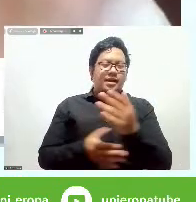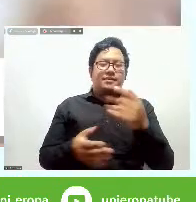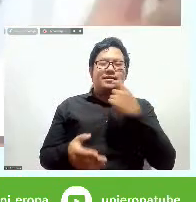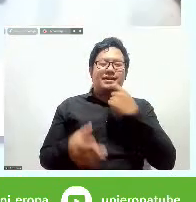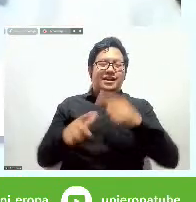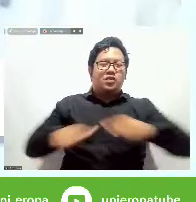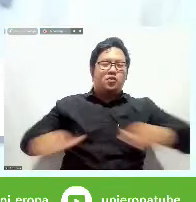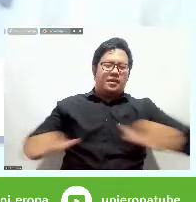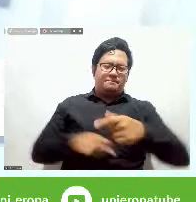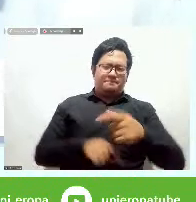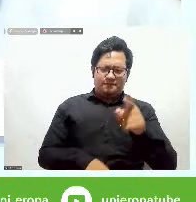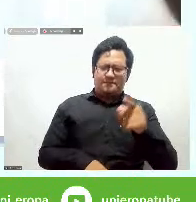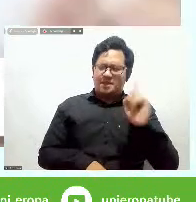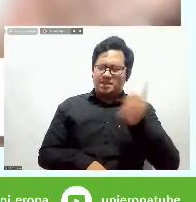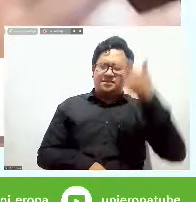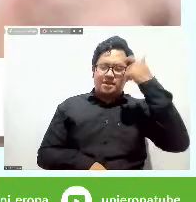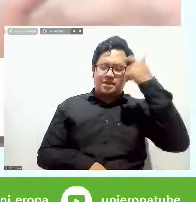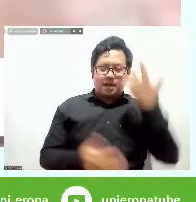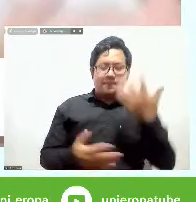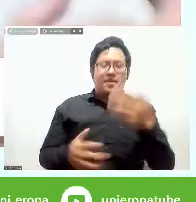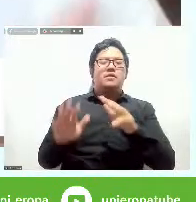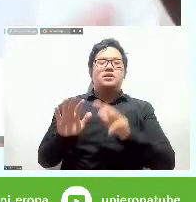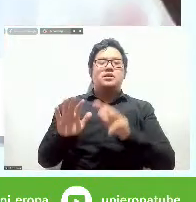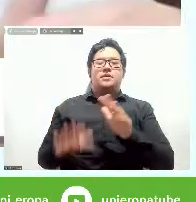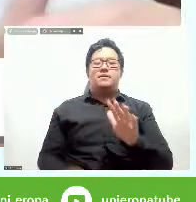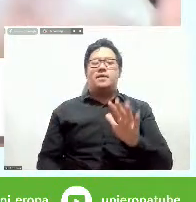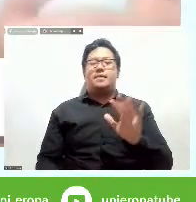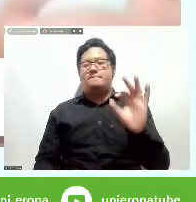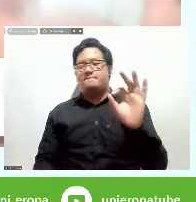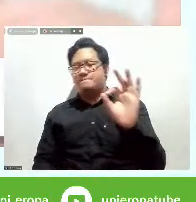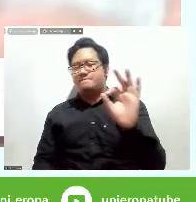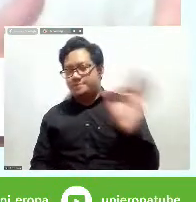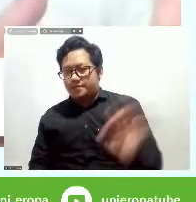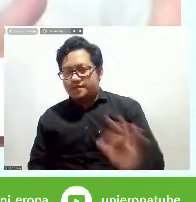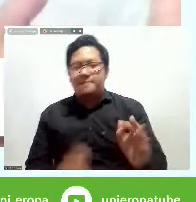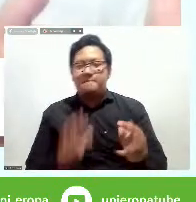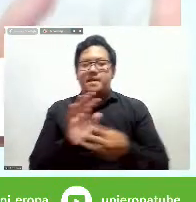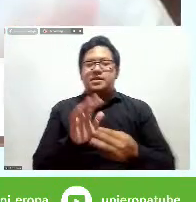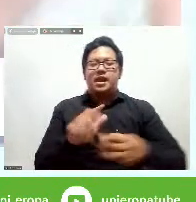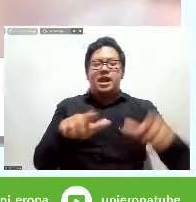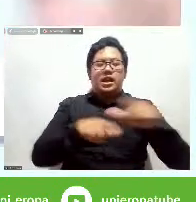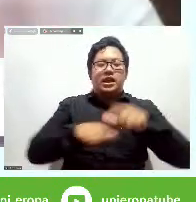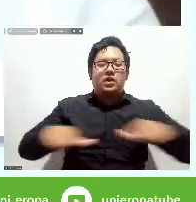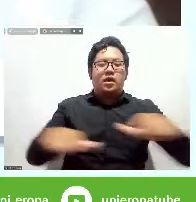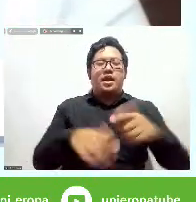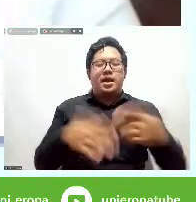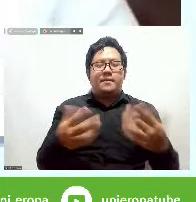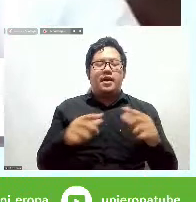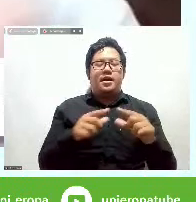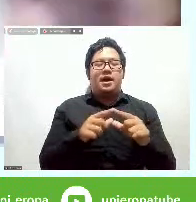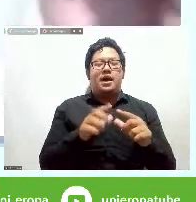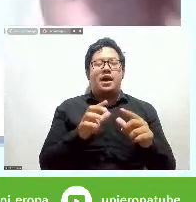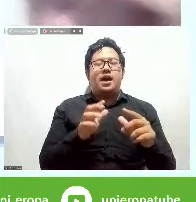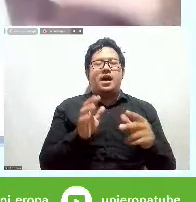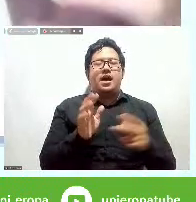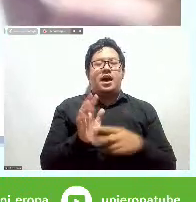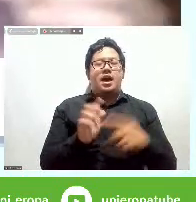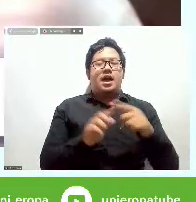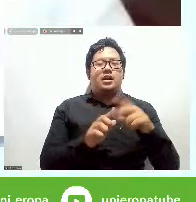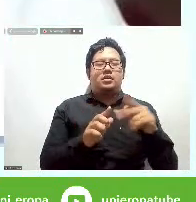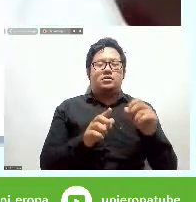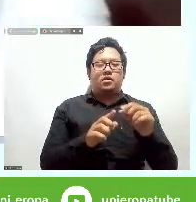bawah 95% permasalahan lingkungan itu adalah antropogenik yang Android usia jadi